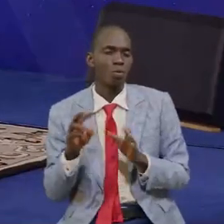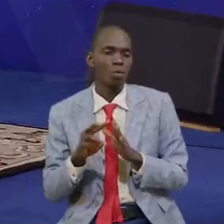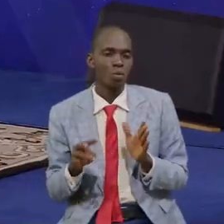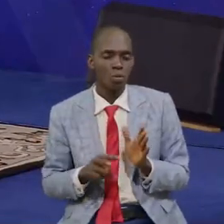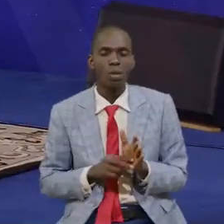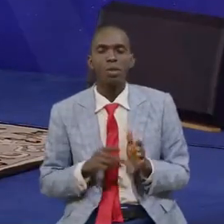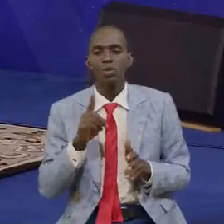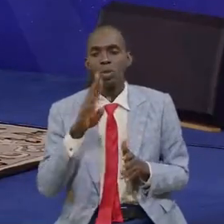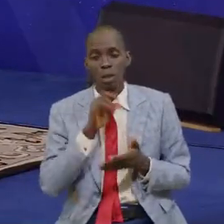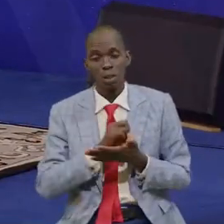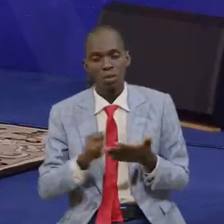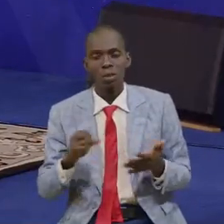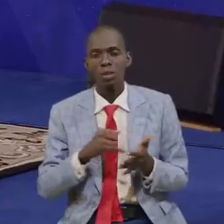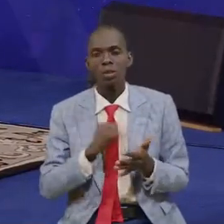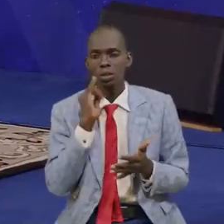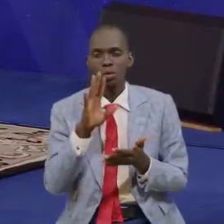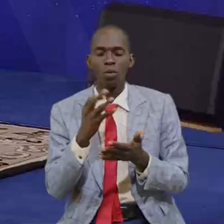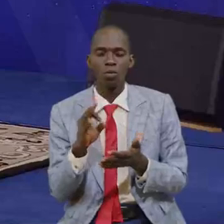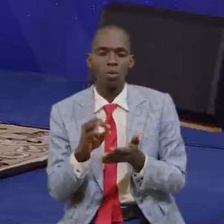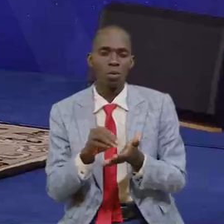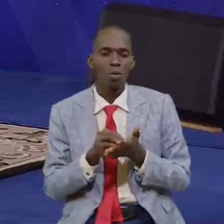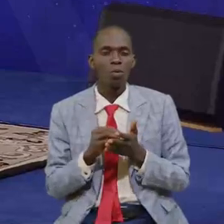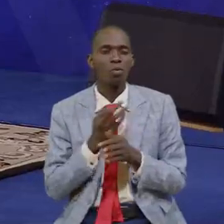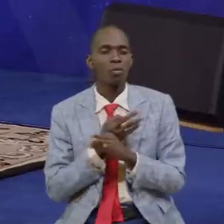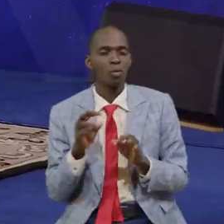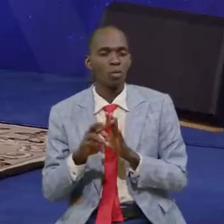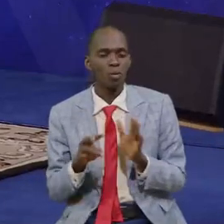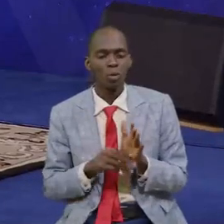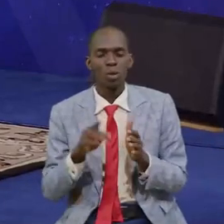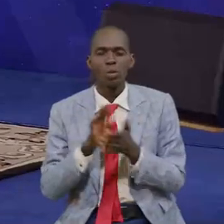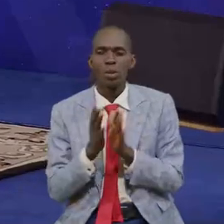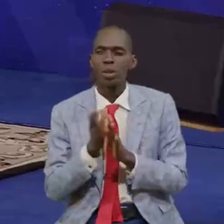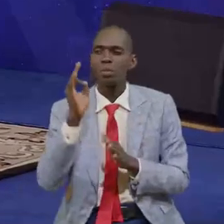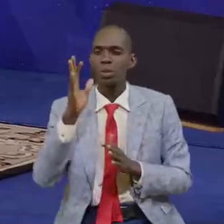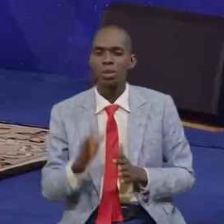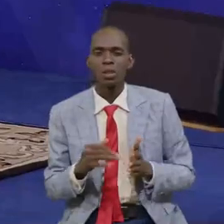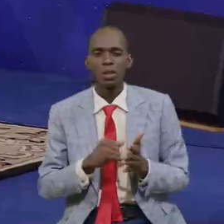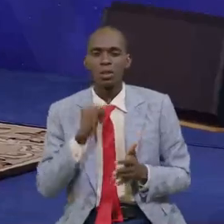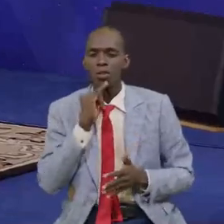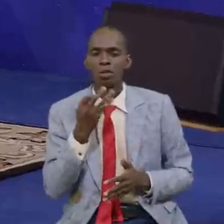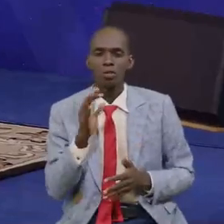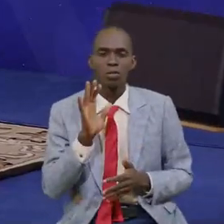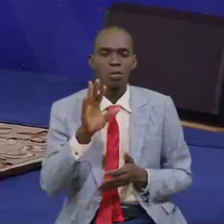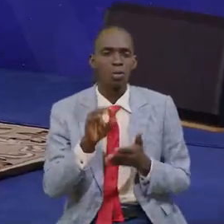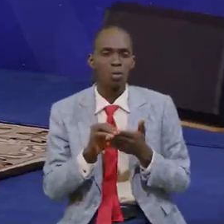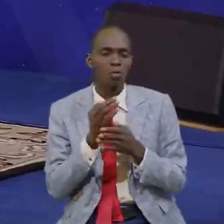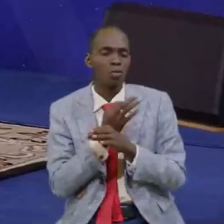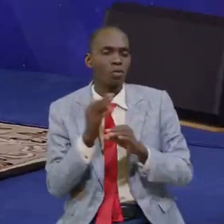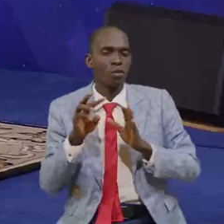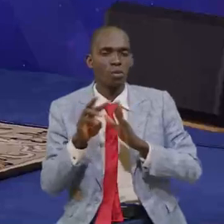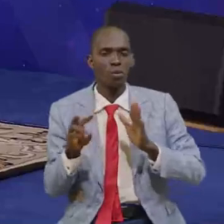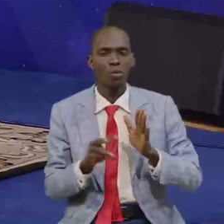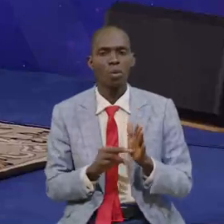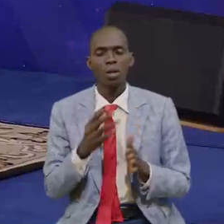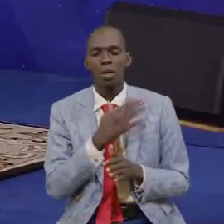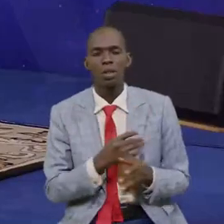là. Tu deviens ministre, le libre arbitre est là. Et tu deviens le plus grand des ministres